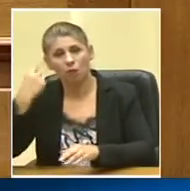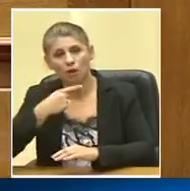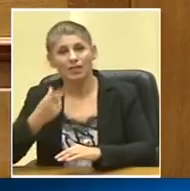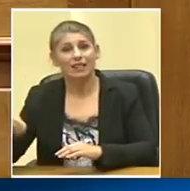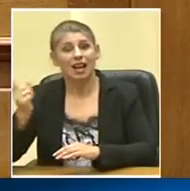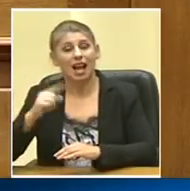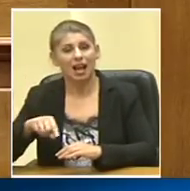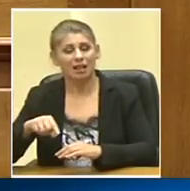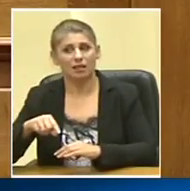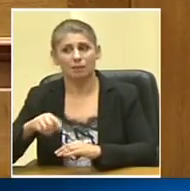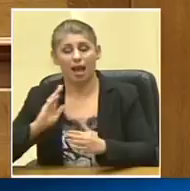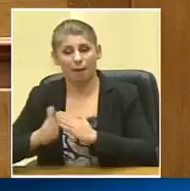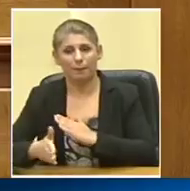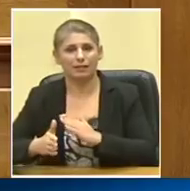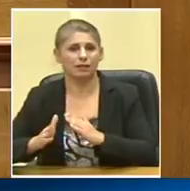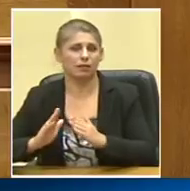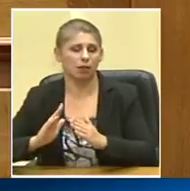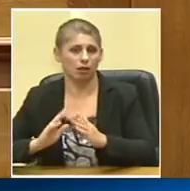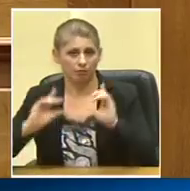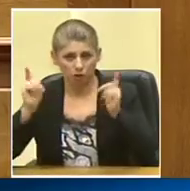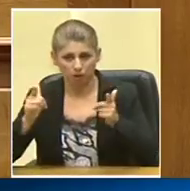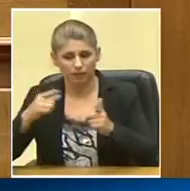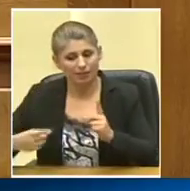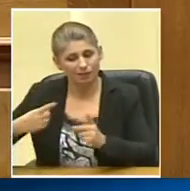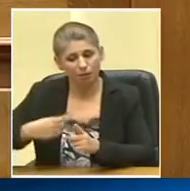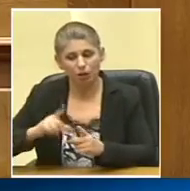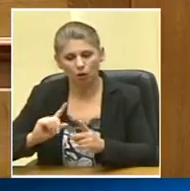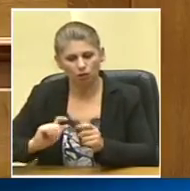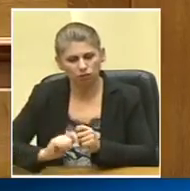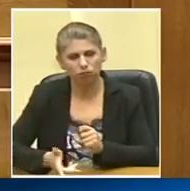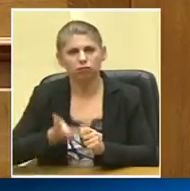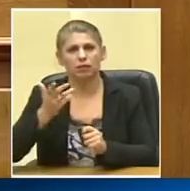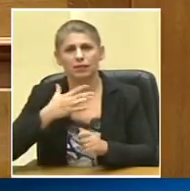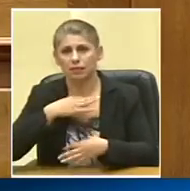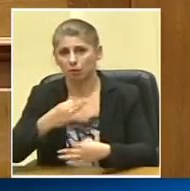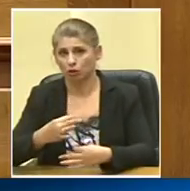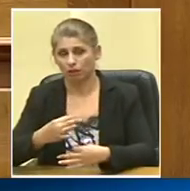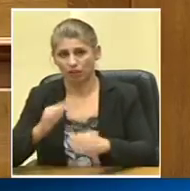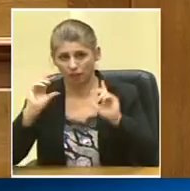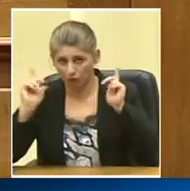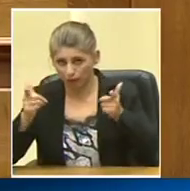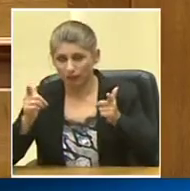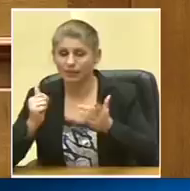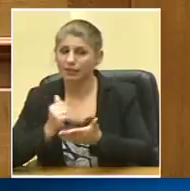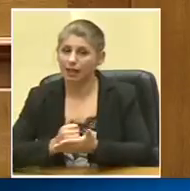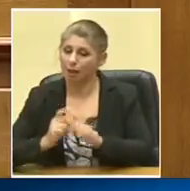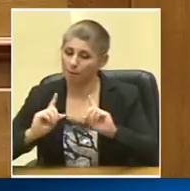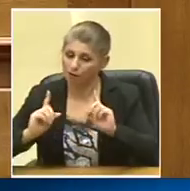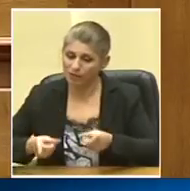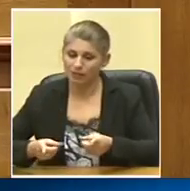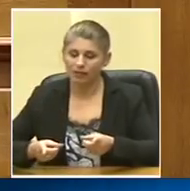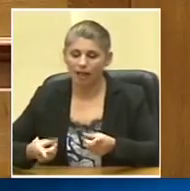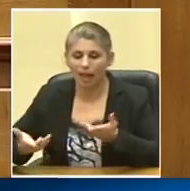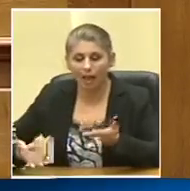άμεσης δημοκρατίας ως συμπλήρωση και όχι ως υπονόμευση της αντιπροσωπευτικής δημοκρατίας και ως αποφασιστικά